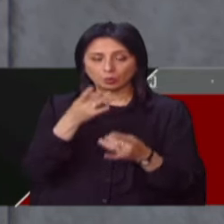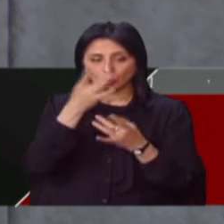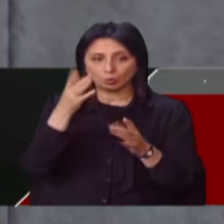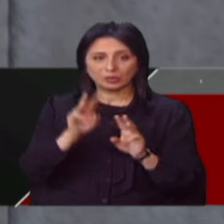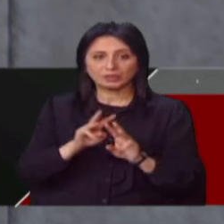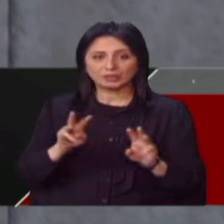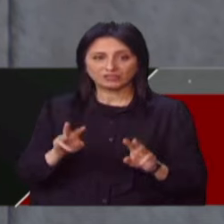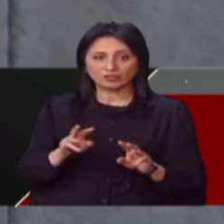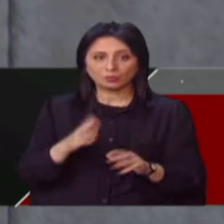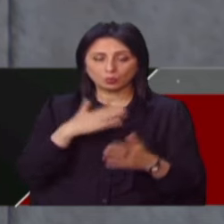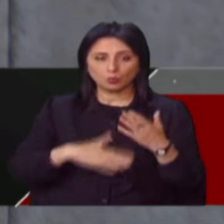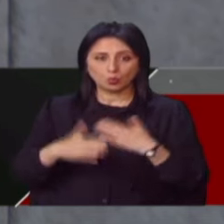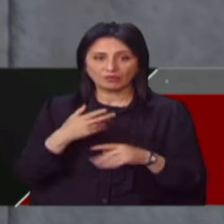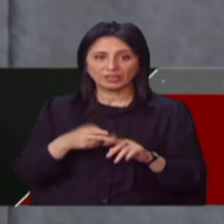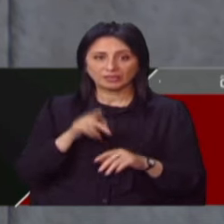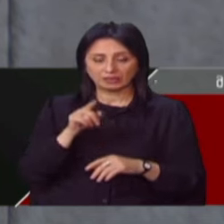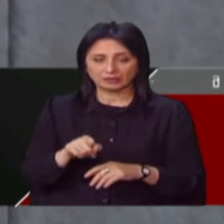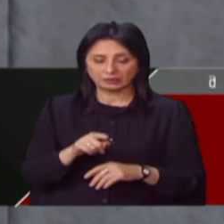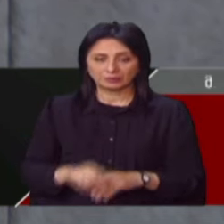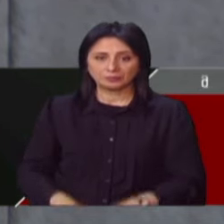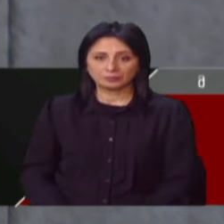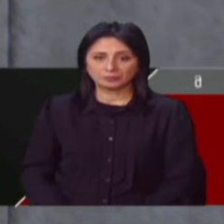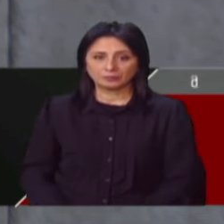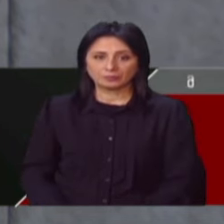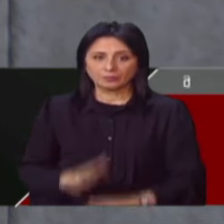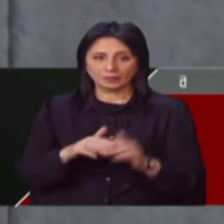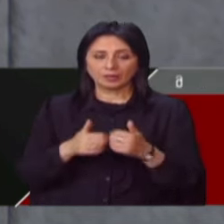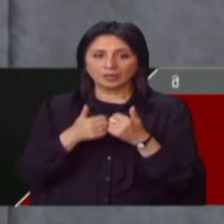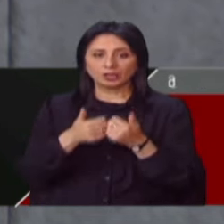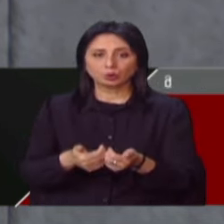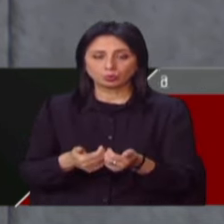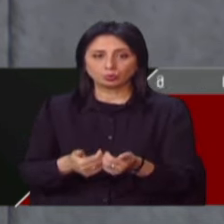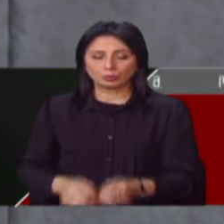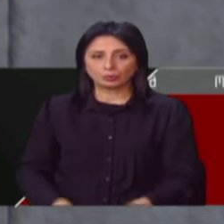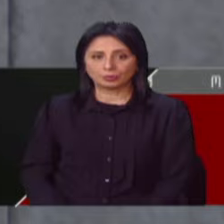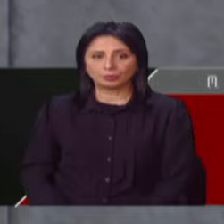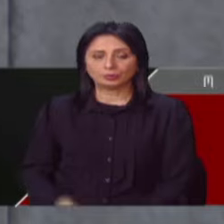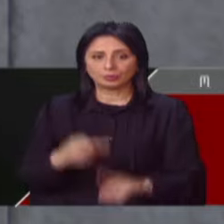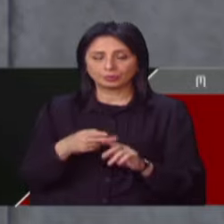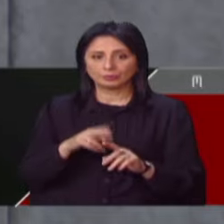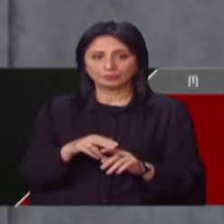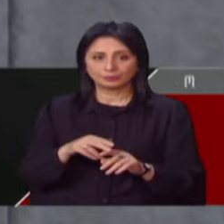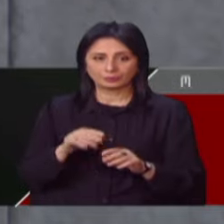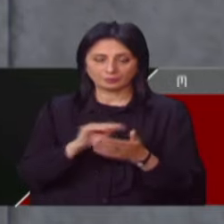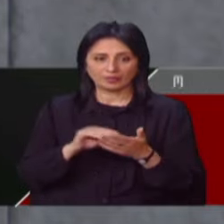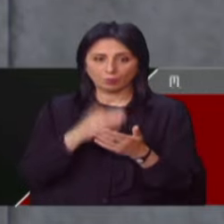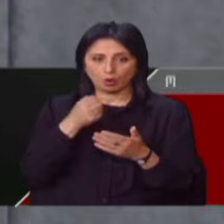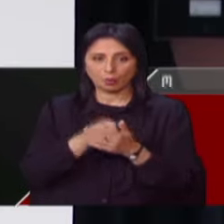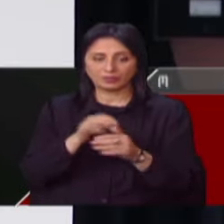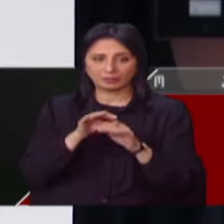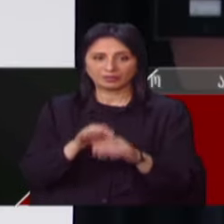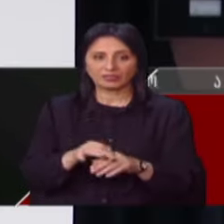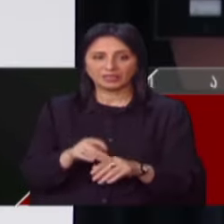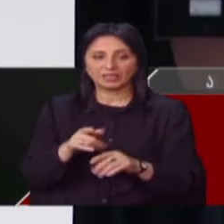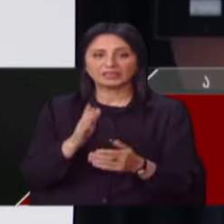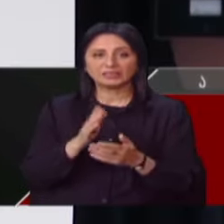კულტურის სამინისტრო მოხარულია, რომ ის ხელს უწყობდა ამ ნაწარმოების ბოლომდე მიყვანას.